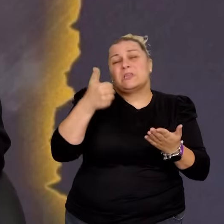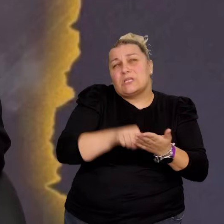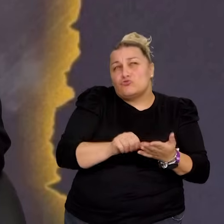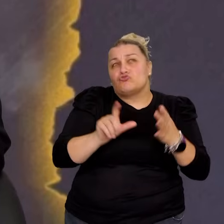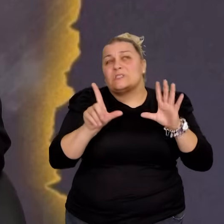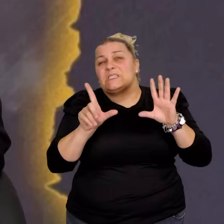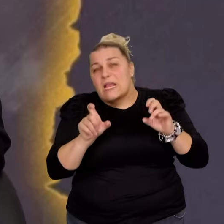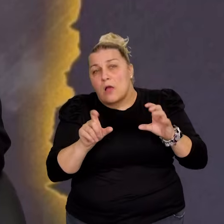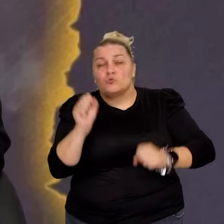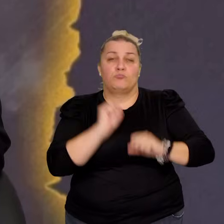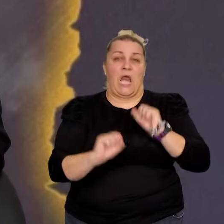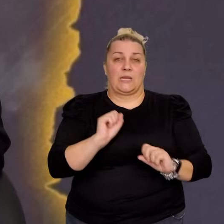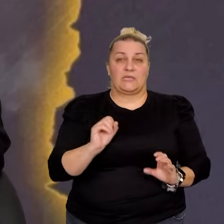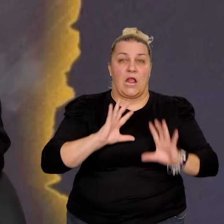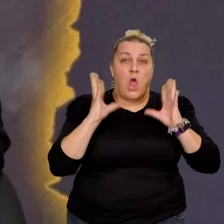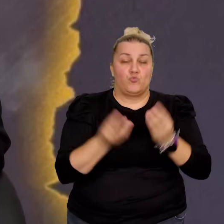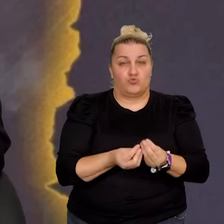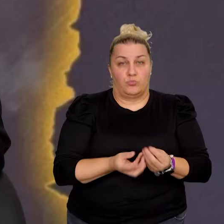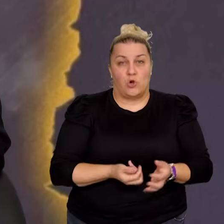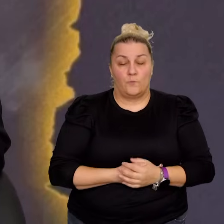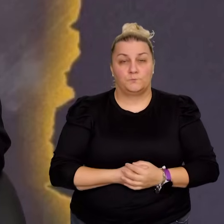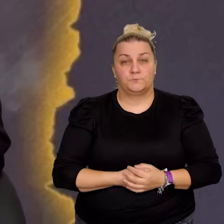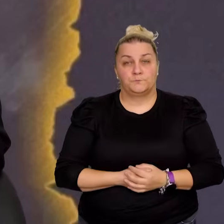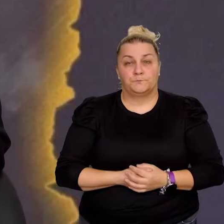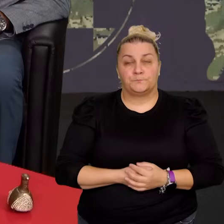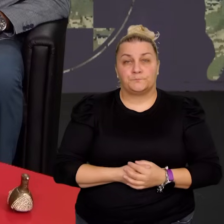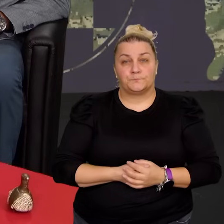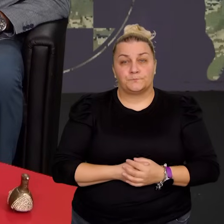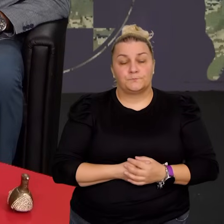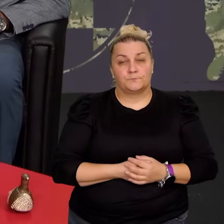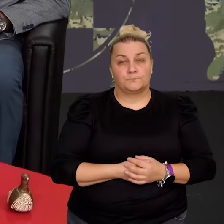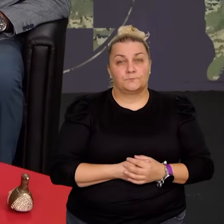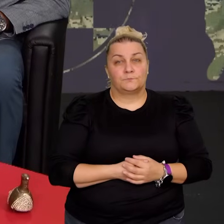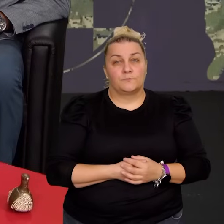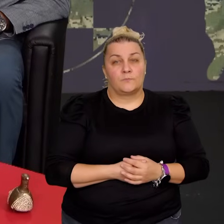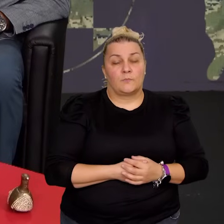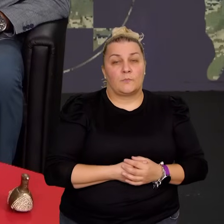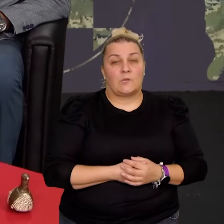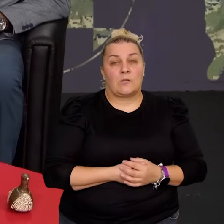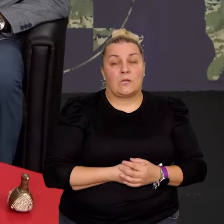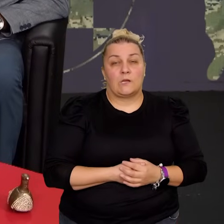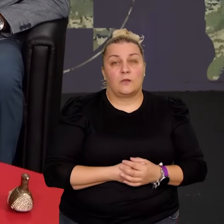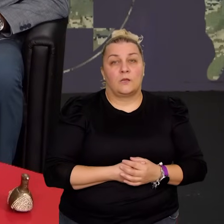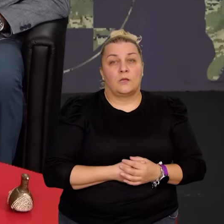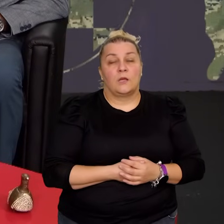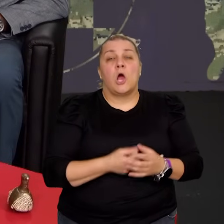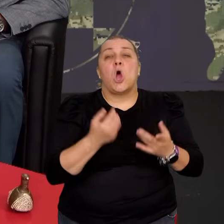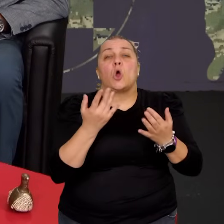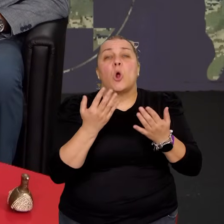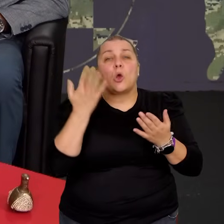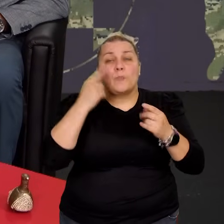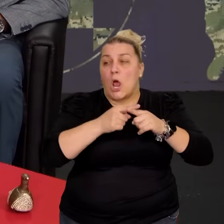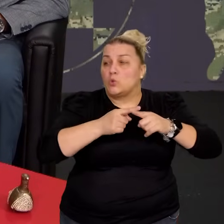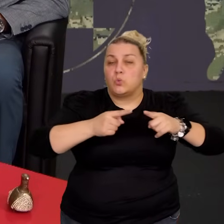1600-1700 branitelja. Da, kolika je bila Peđa